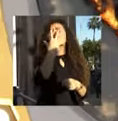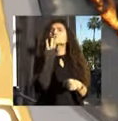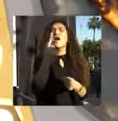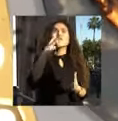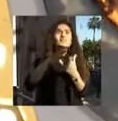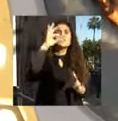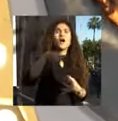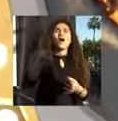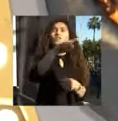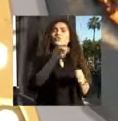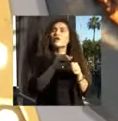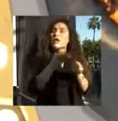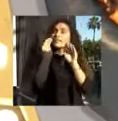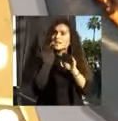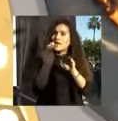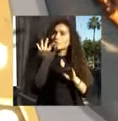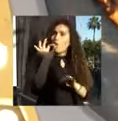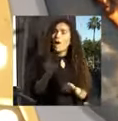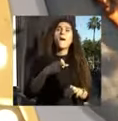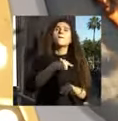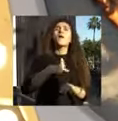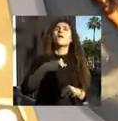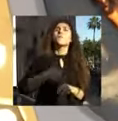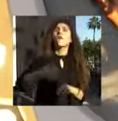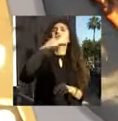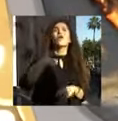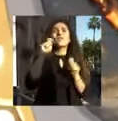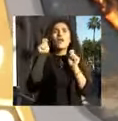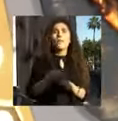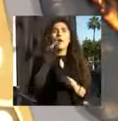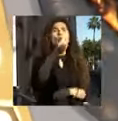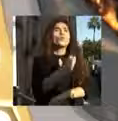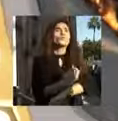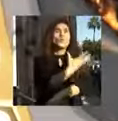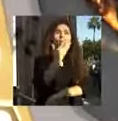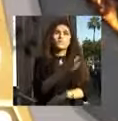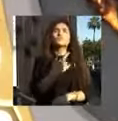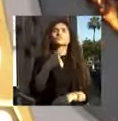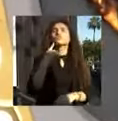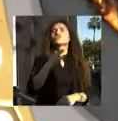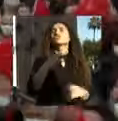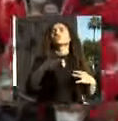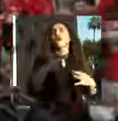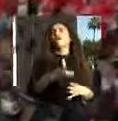insanların desteğiyle belediye başkanlığı yapmaktan onur duyuyorum, şeref duyuyorum.